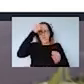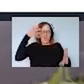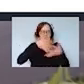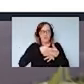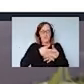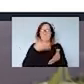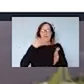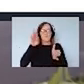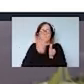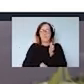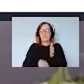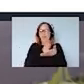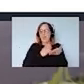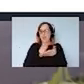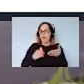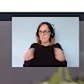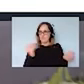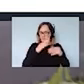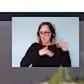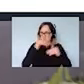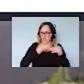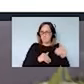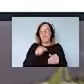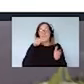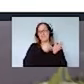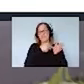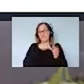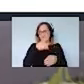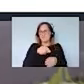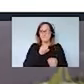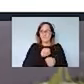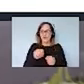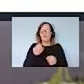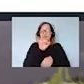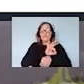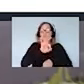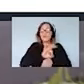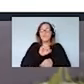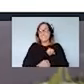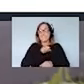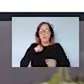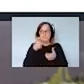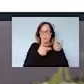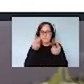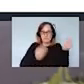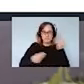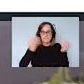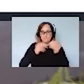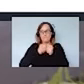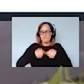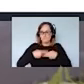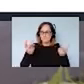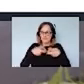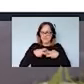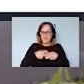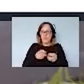bardzo prostych i tanich też elementów do zbudowania. I ten instrukcja, sama instrukcja w sieci opublikowana ze